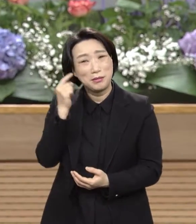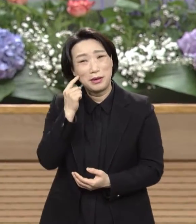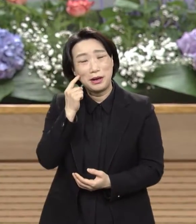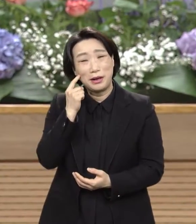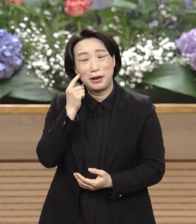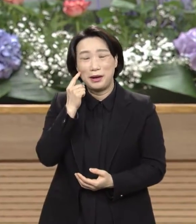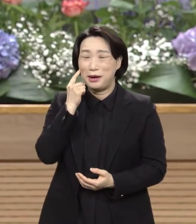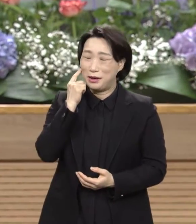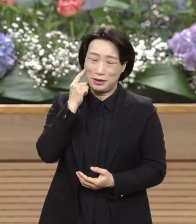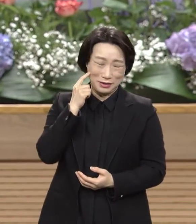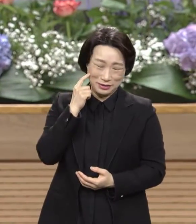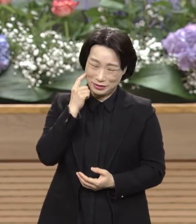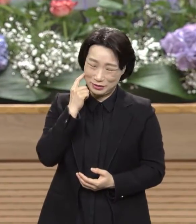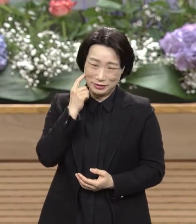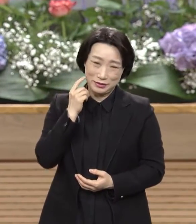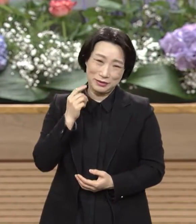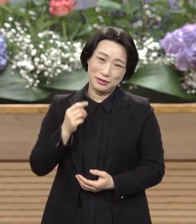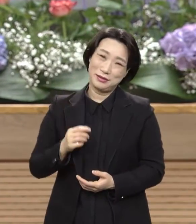얼마짜리요?